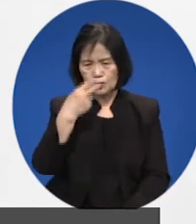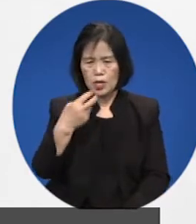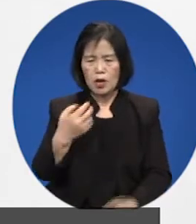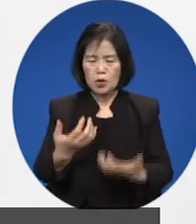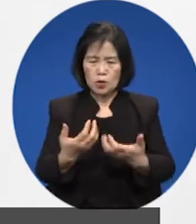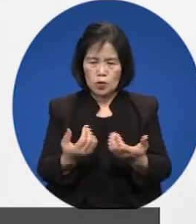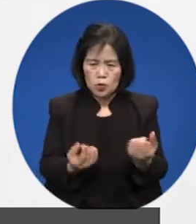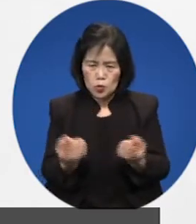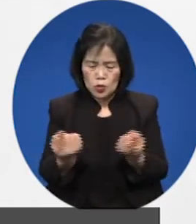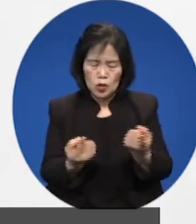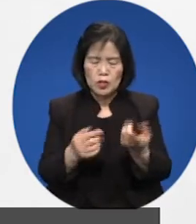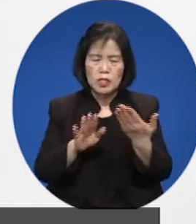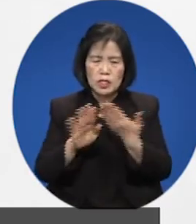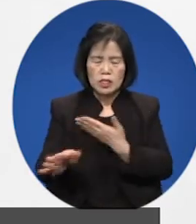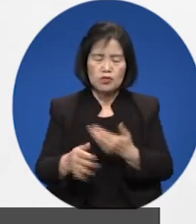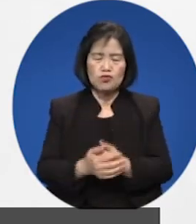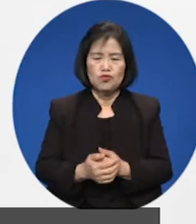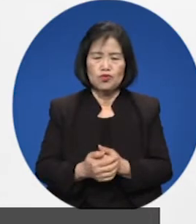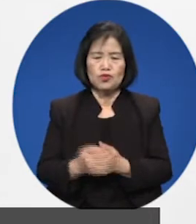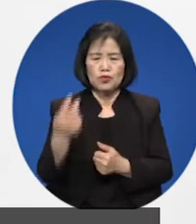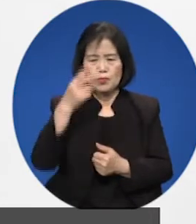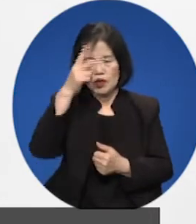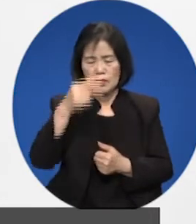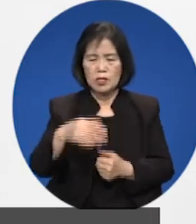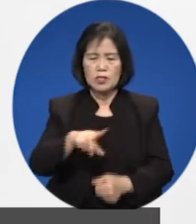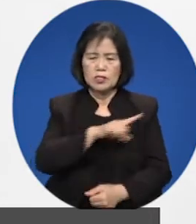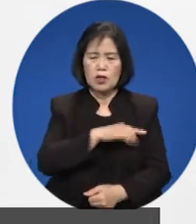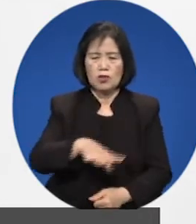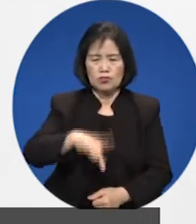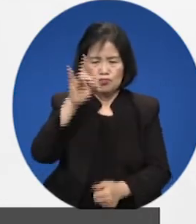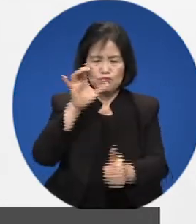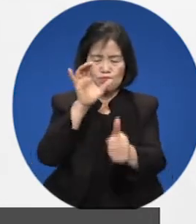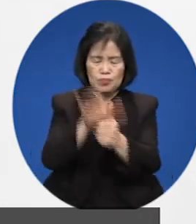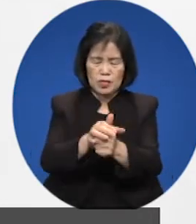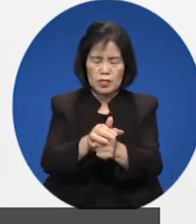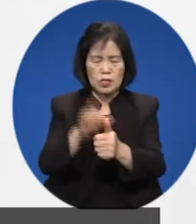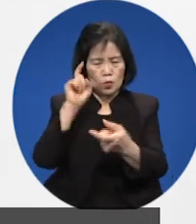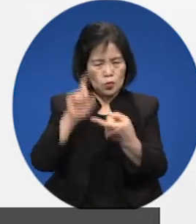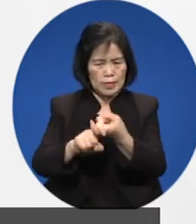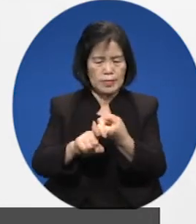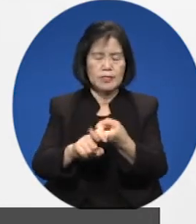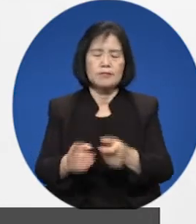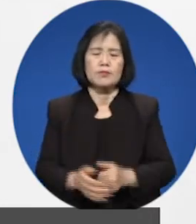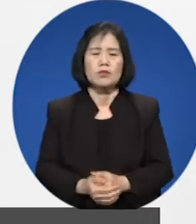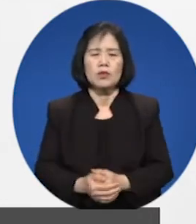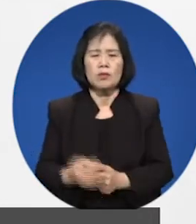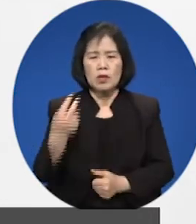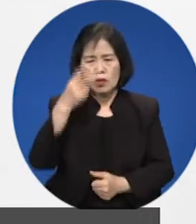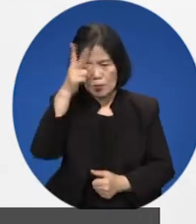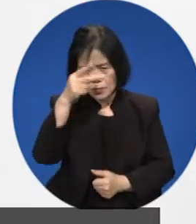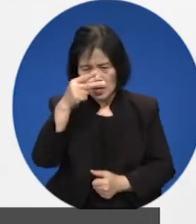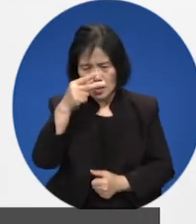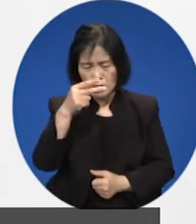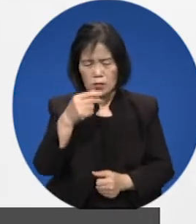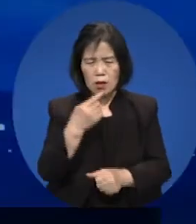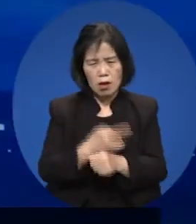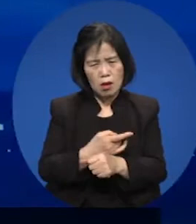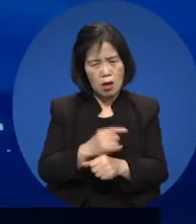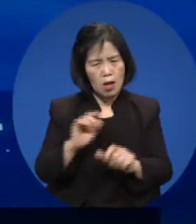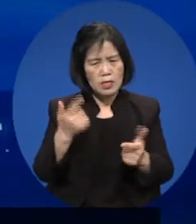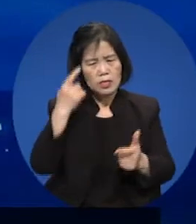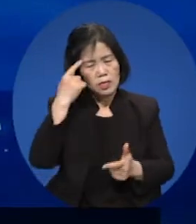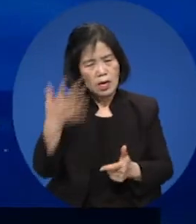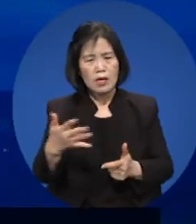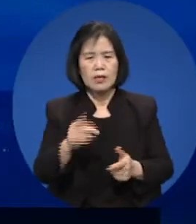경찰 척의 국가 주자 본부 가 처음으로 맡은 국민적인 관심사 아니고 한편에서는 검찰이 수야 되는 게 아니냐 또 이런 의견도